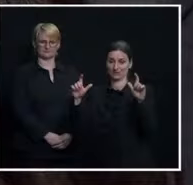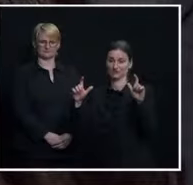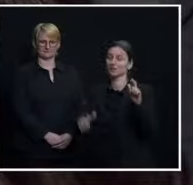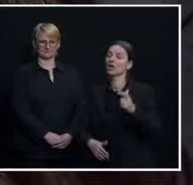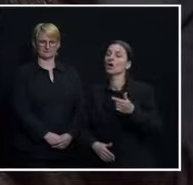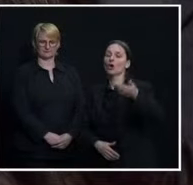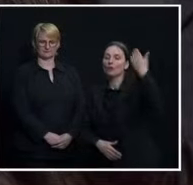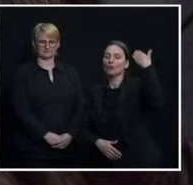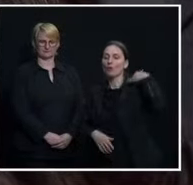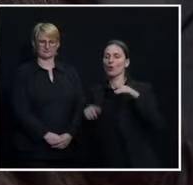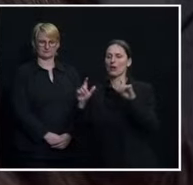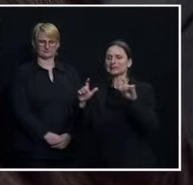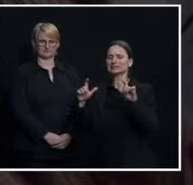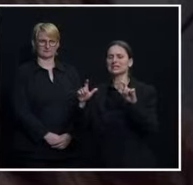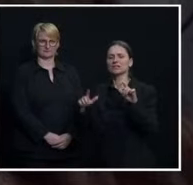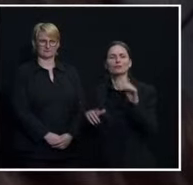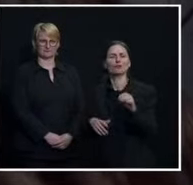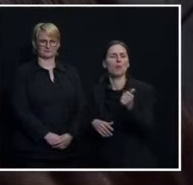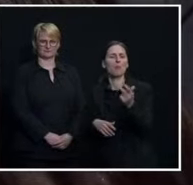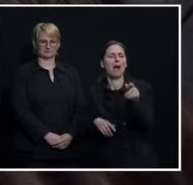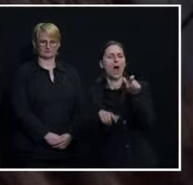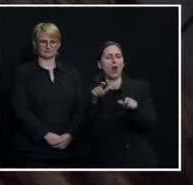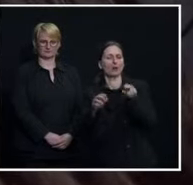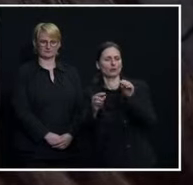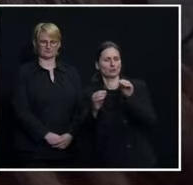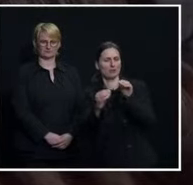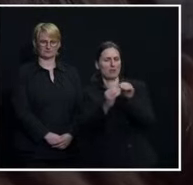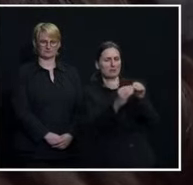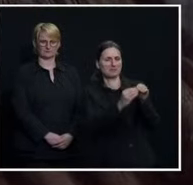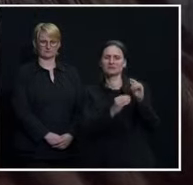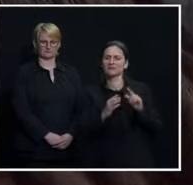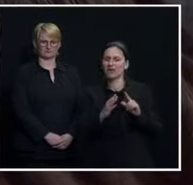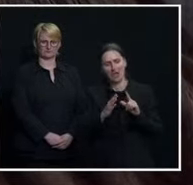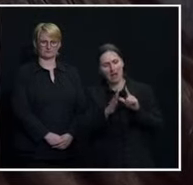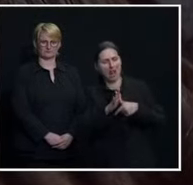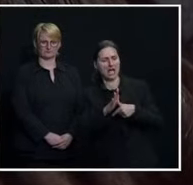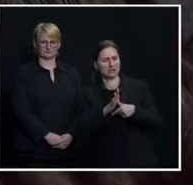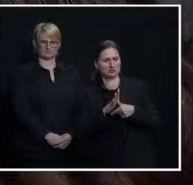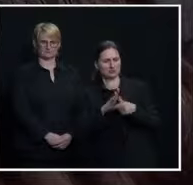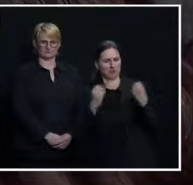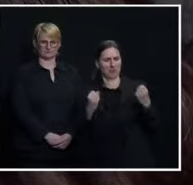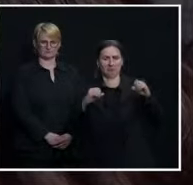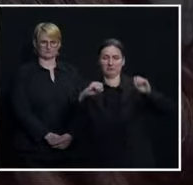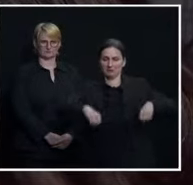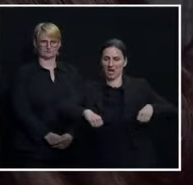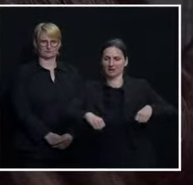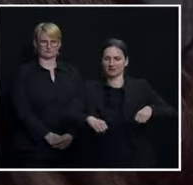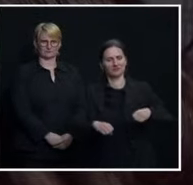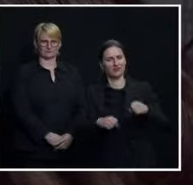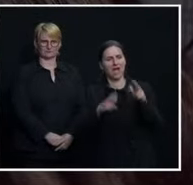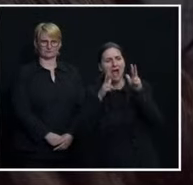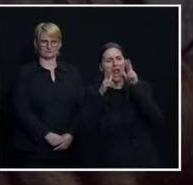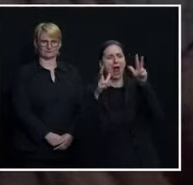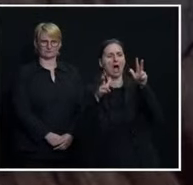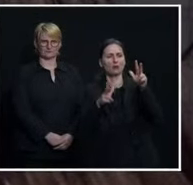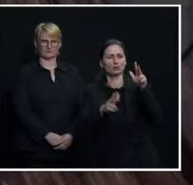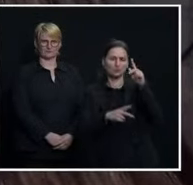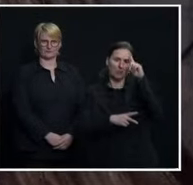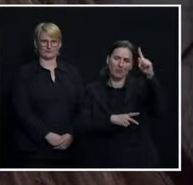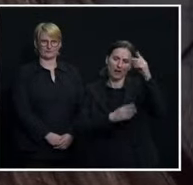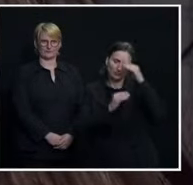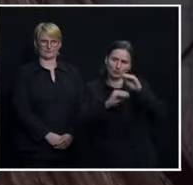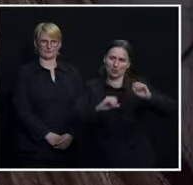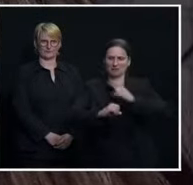Gesellschaft, die für einige wenige gemacht wurde, für Menschen, die leistungsfähig sind, für Menschen, die ihre Meinung laut und deutlich sagen können und mit